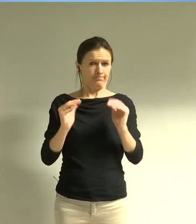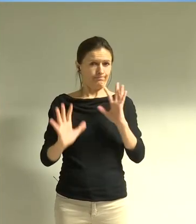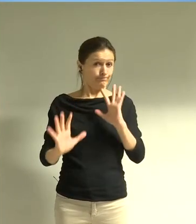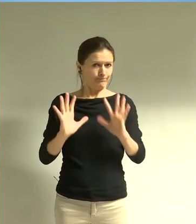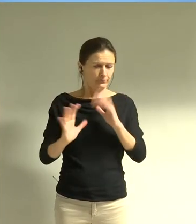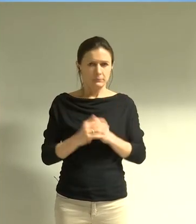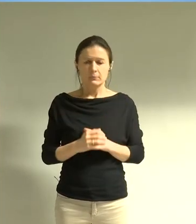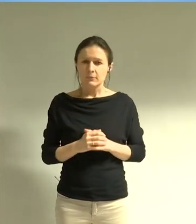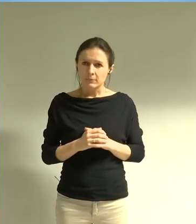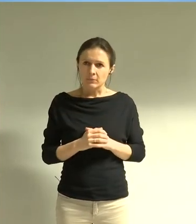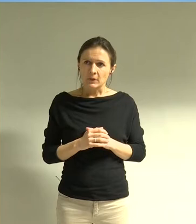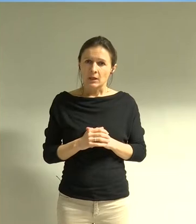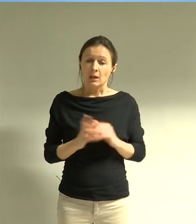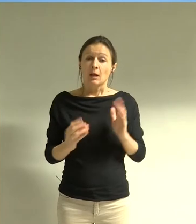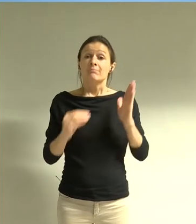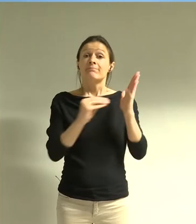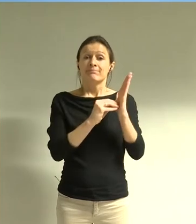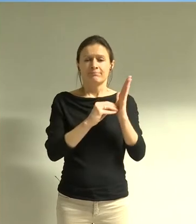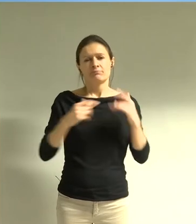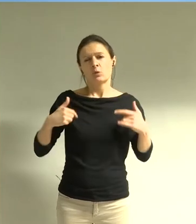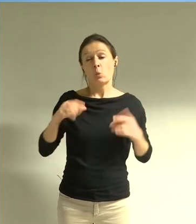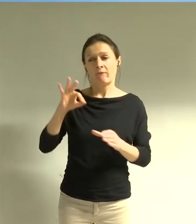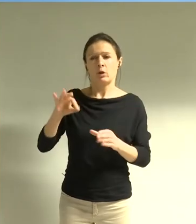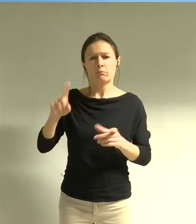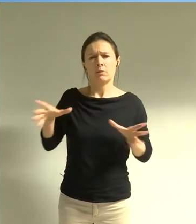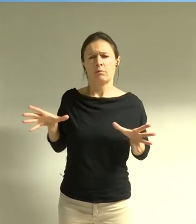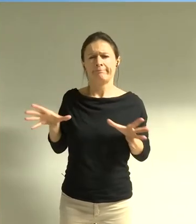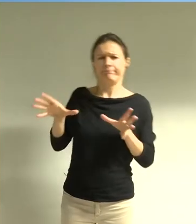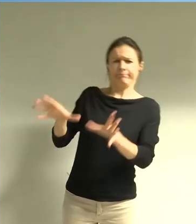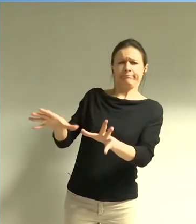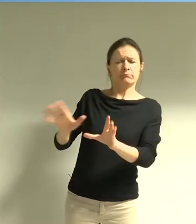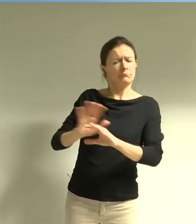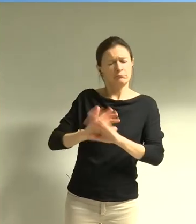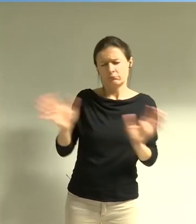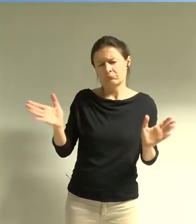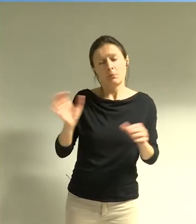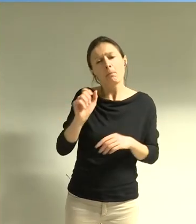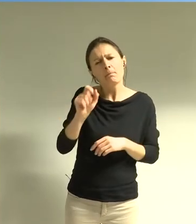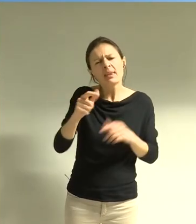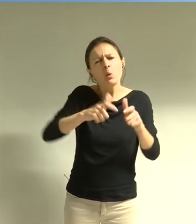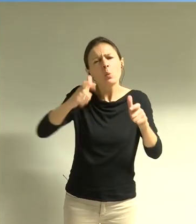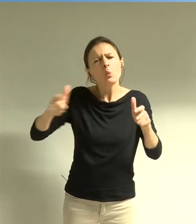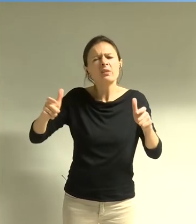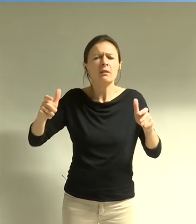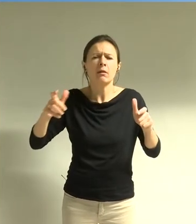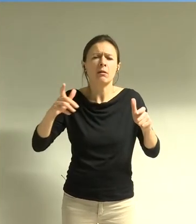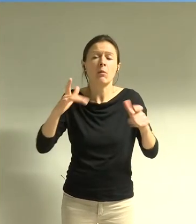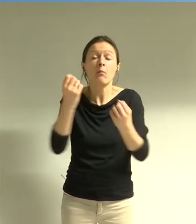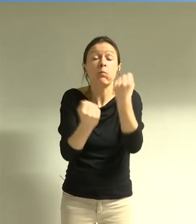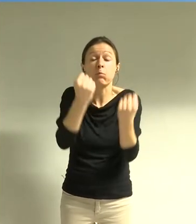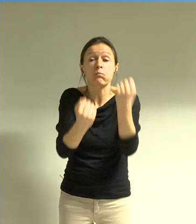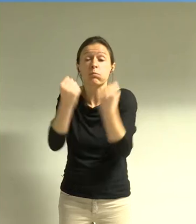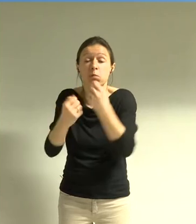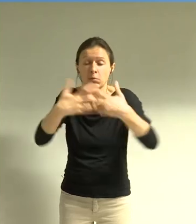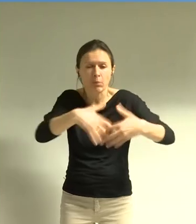sur cette délibération nouvelle usine à gaz dont vous avez le secret et qui n'a que pour but qu'il nouvel